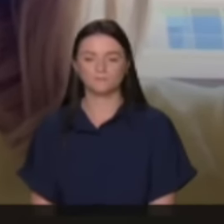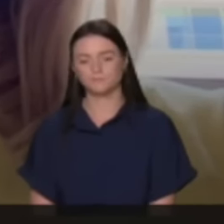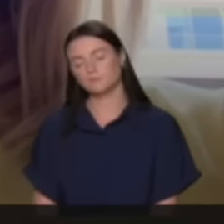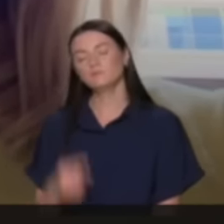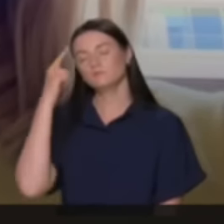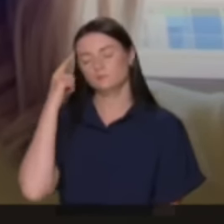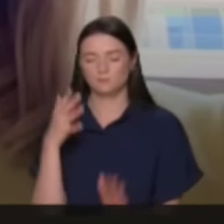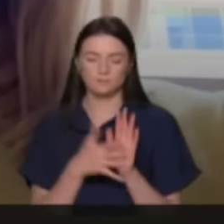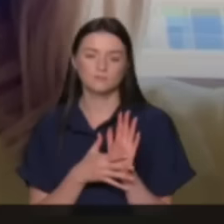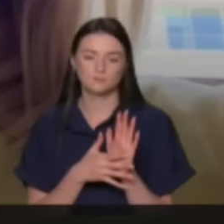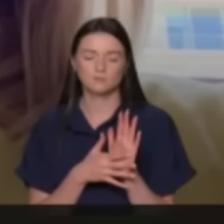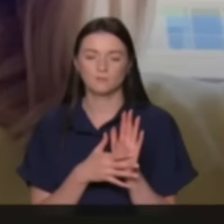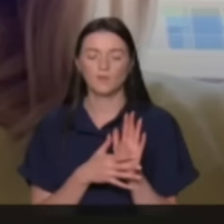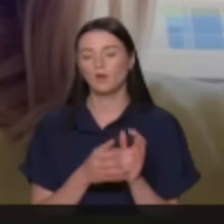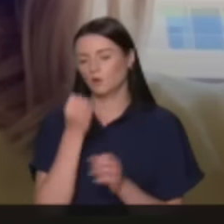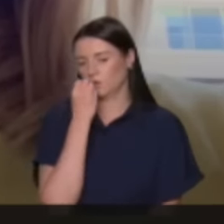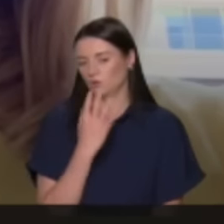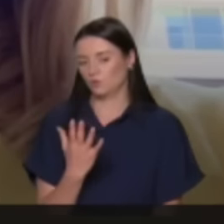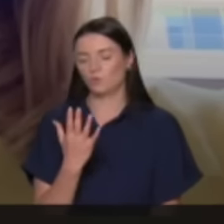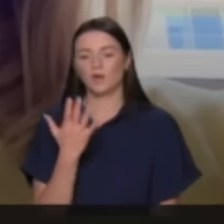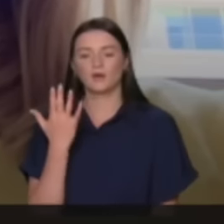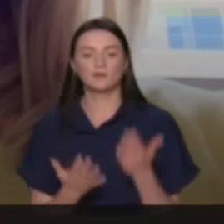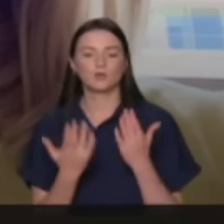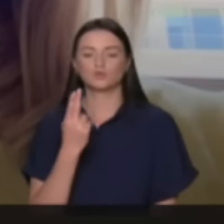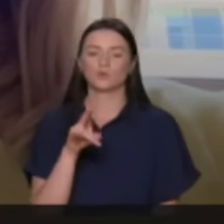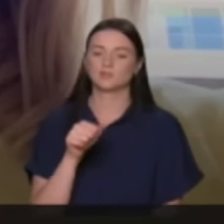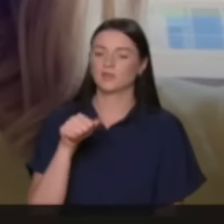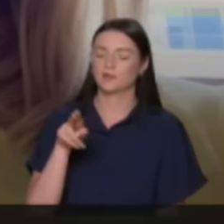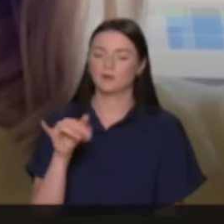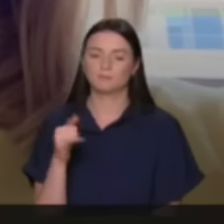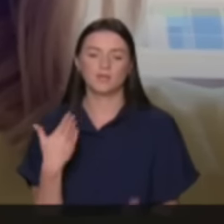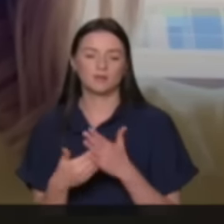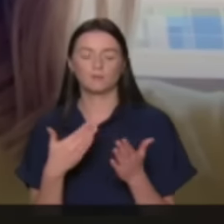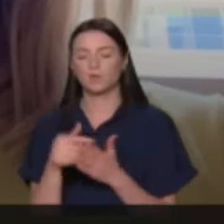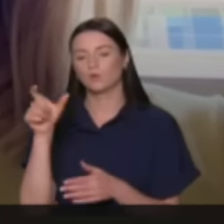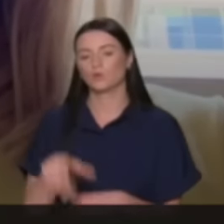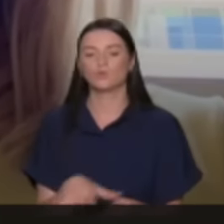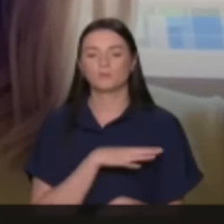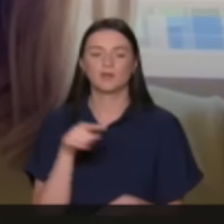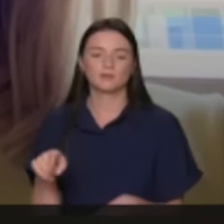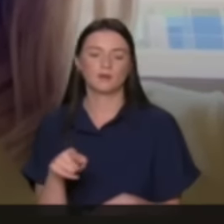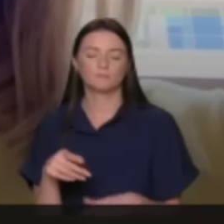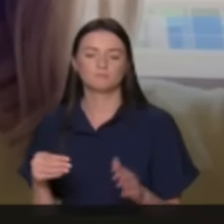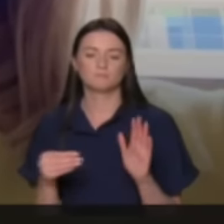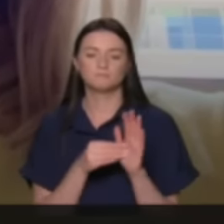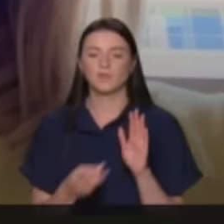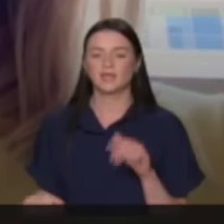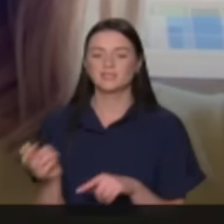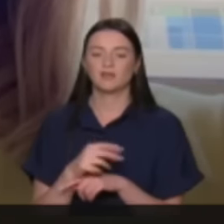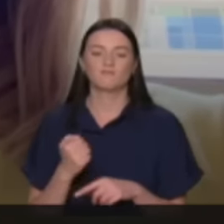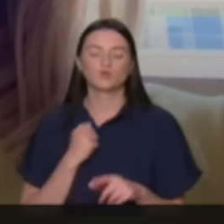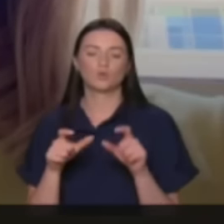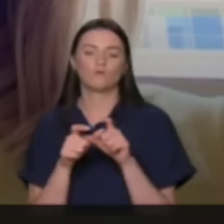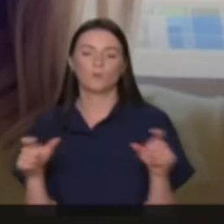Зрозуміло. Добре. Якщо в СНАПі, наприклад, ну, людина була, але там стоїть примітка з'явитися в військкомат,